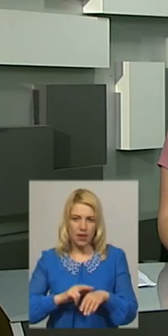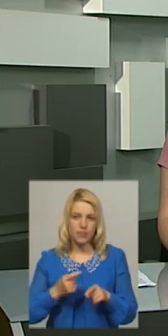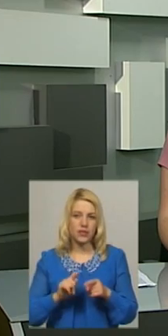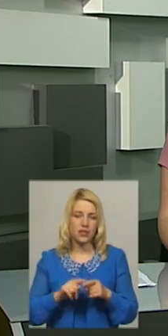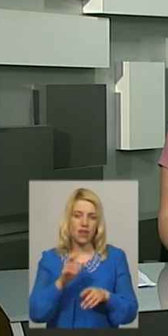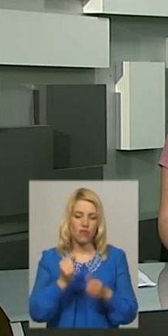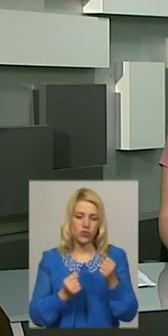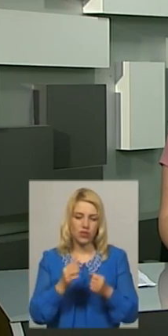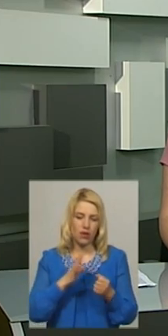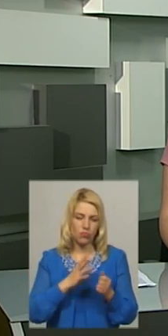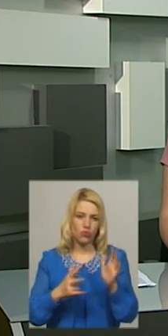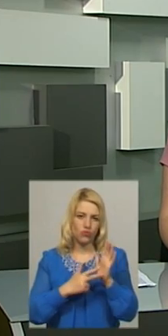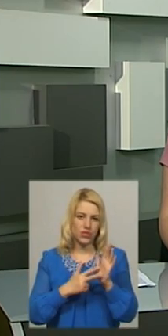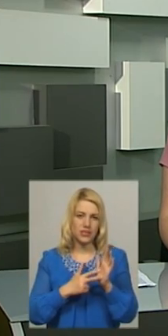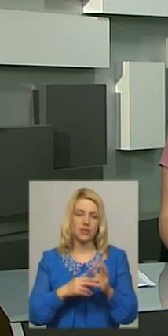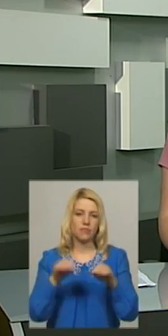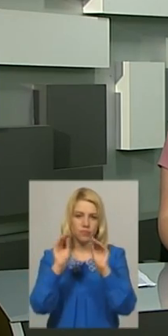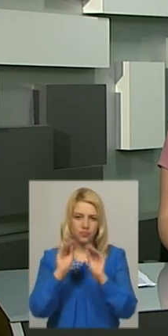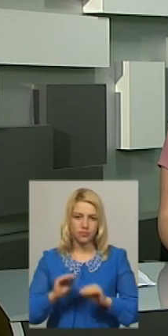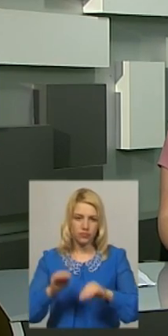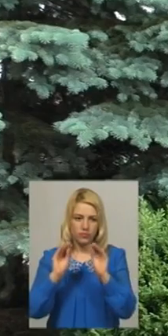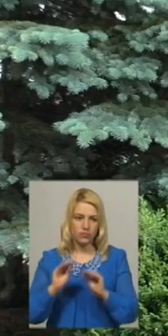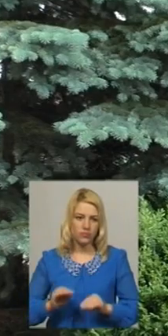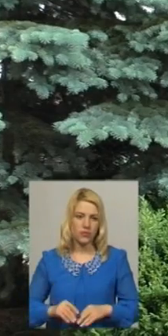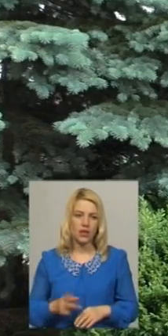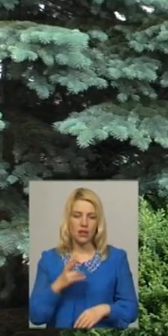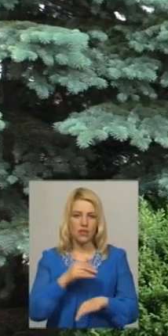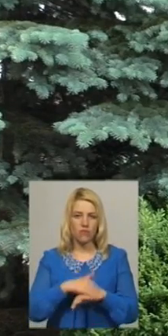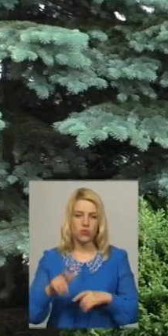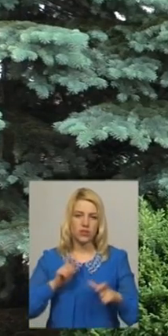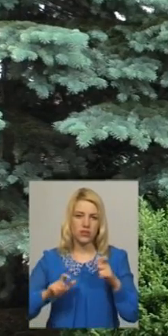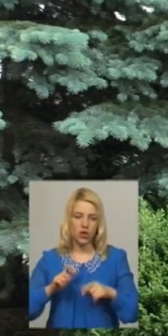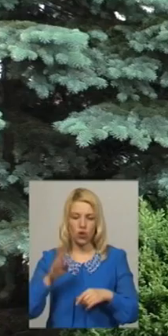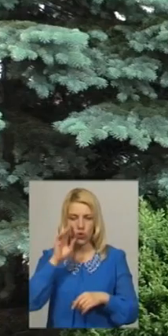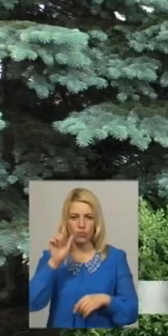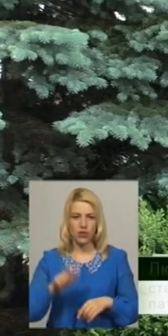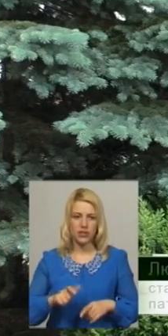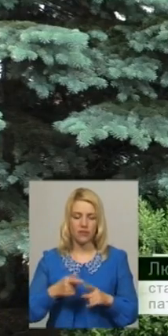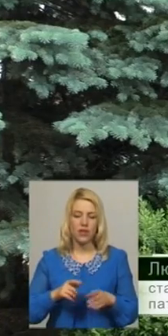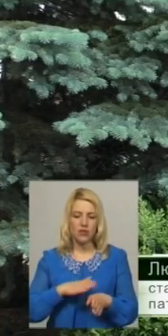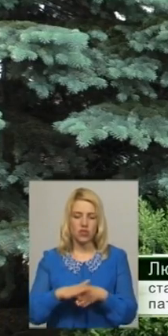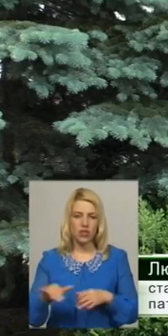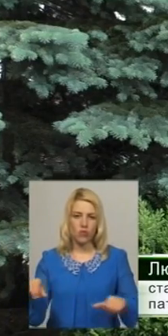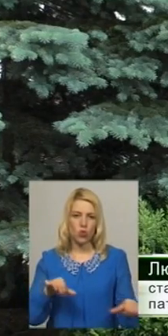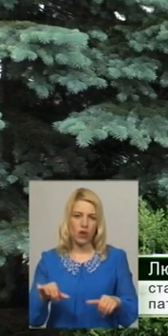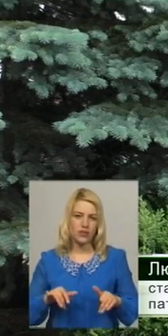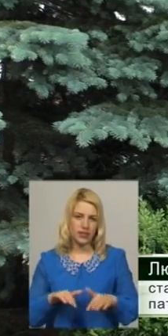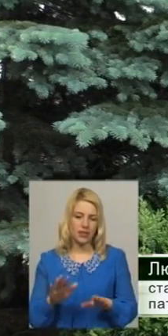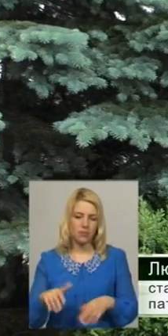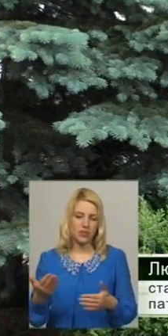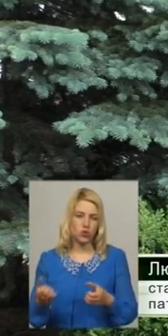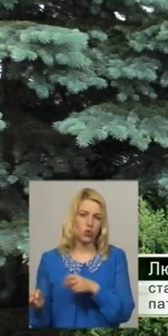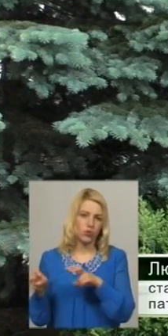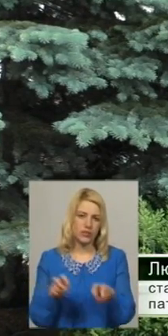водія було складено 8 адміністративних матеріалів. На вулиці Інститутська громадянин вчинив хуліганські дії, після чого сів